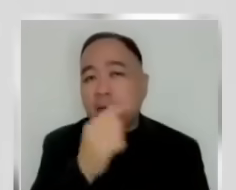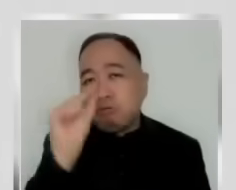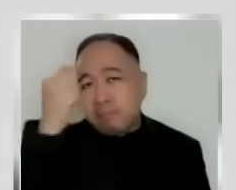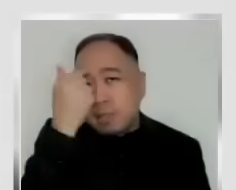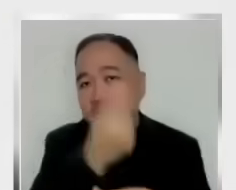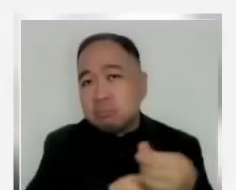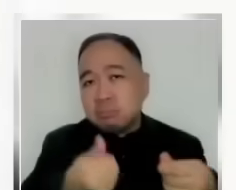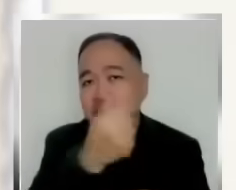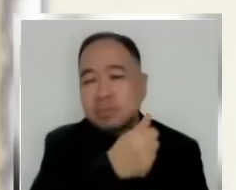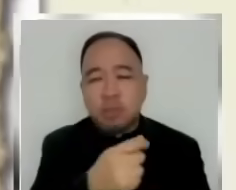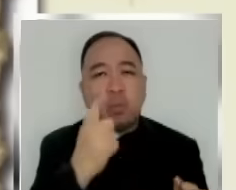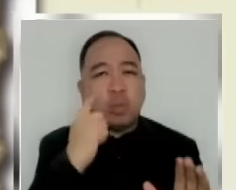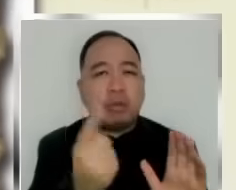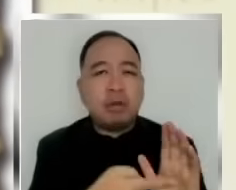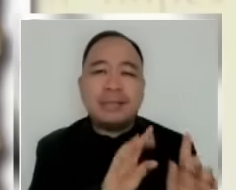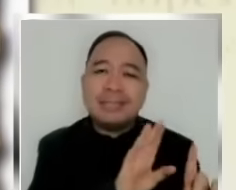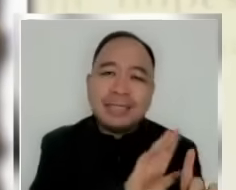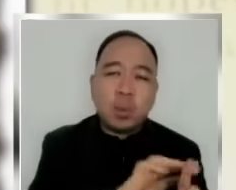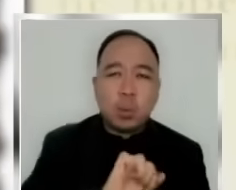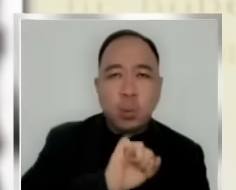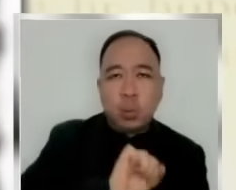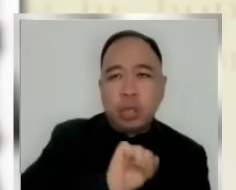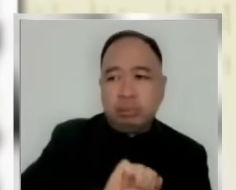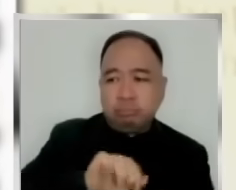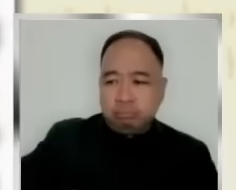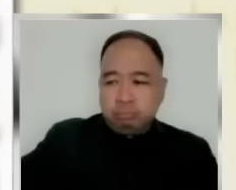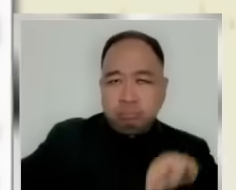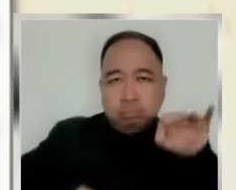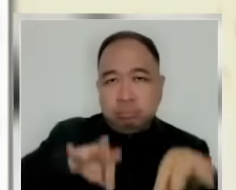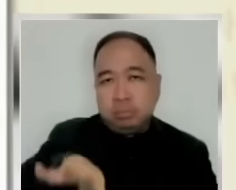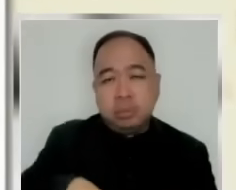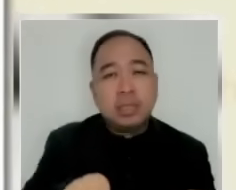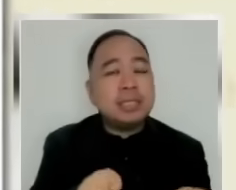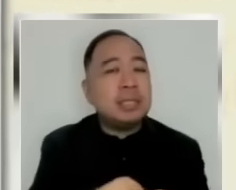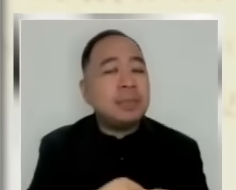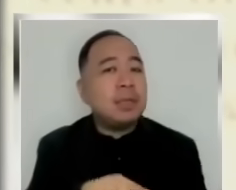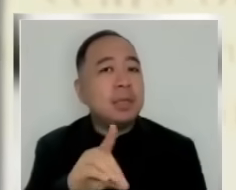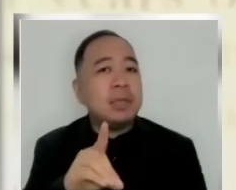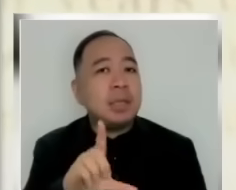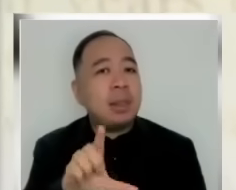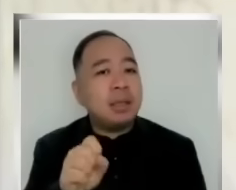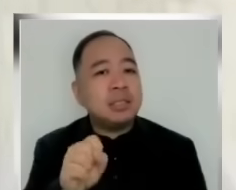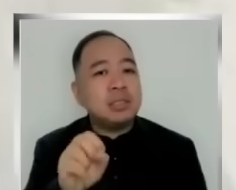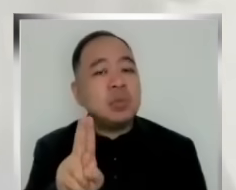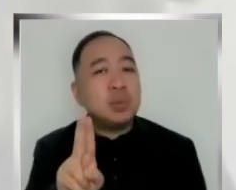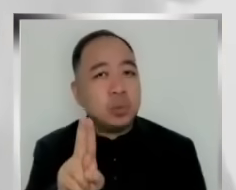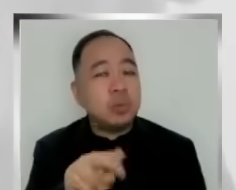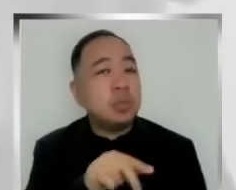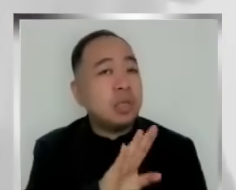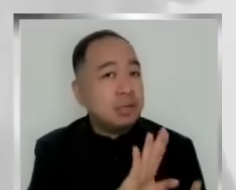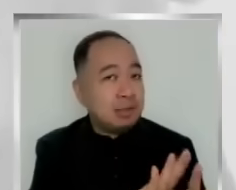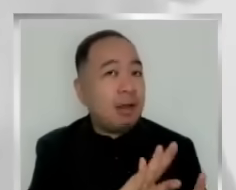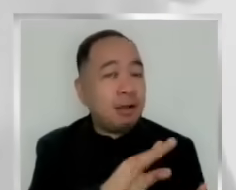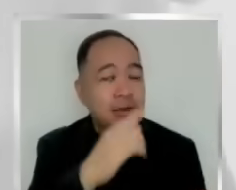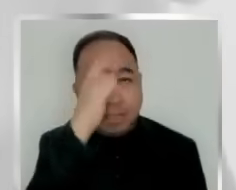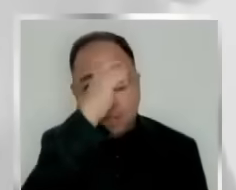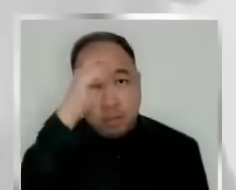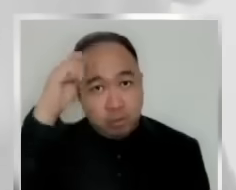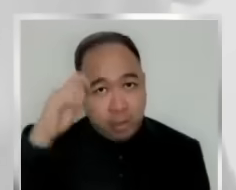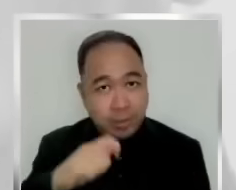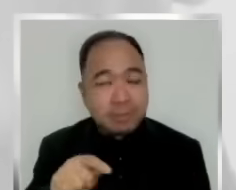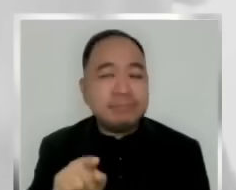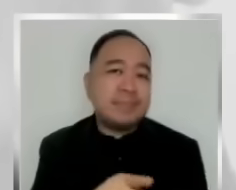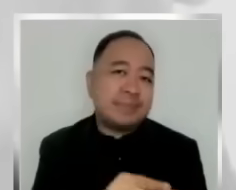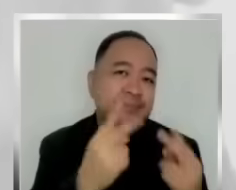ni Mike. Maging ang kanyang minamahal na De La Salle University kung saan siya nagtapos, inalala rin ang kanyang